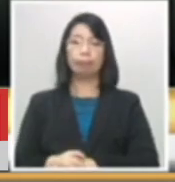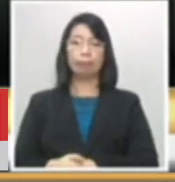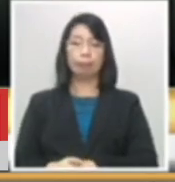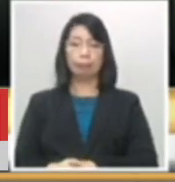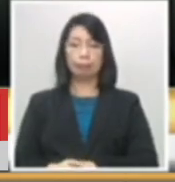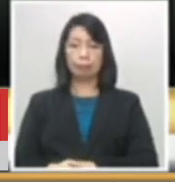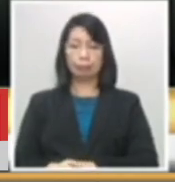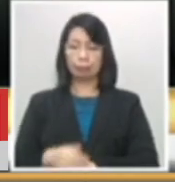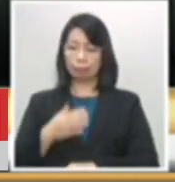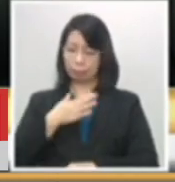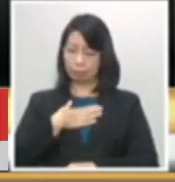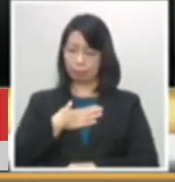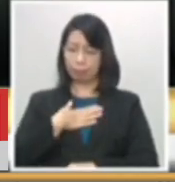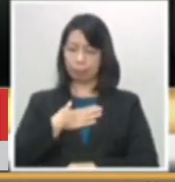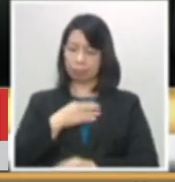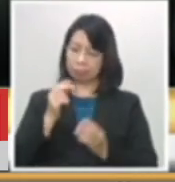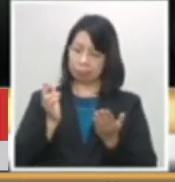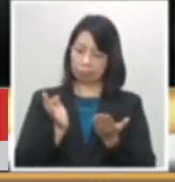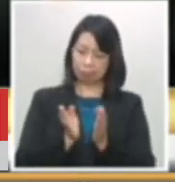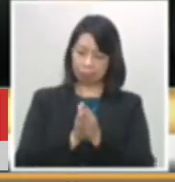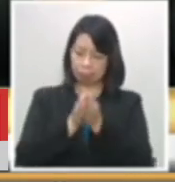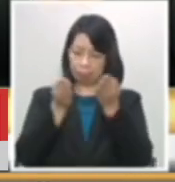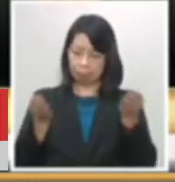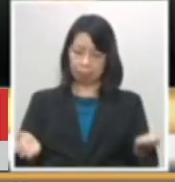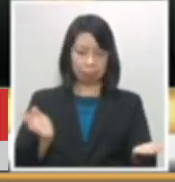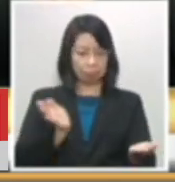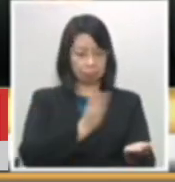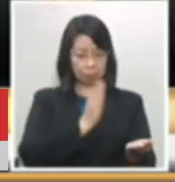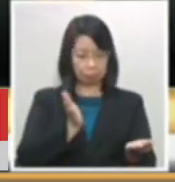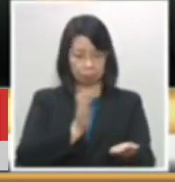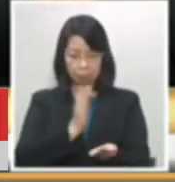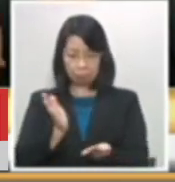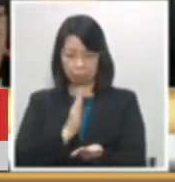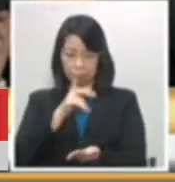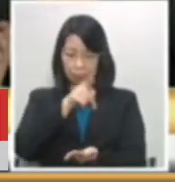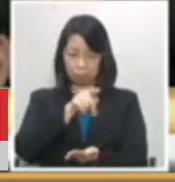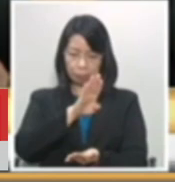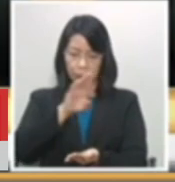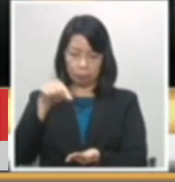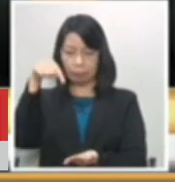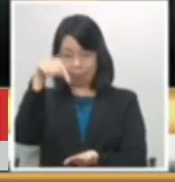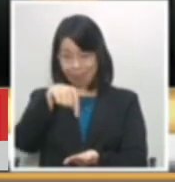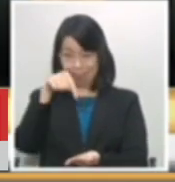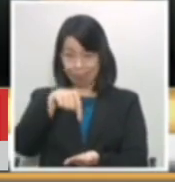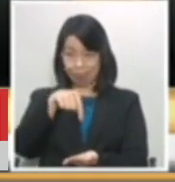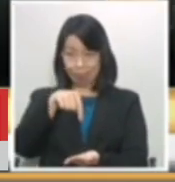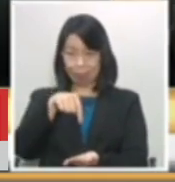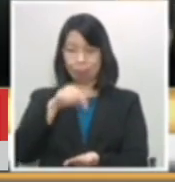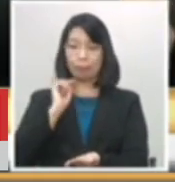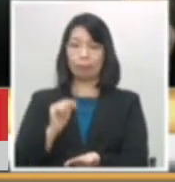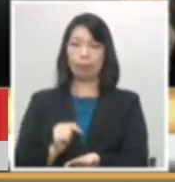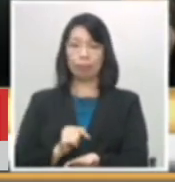จากที่กระผมได้พิจารณาพระราชบัญญัติงบประมาณรายจ่ายฉบับนี้แล้วต้องเรียนว่า